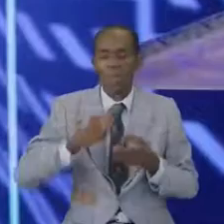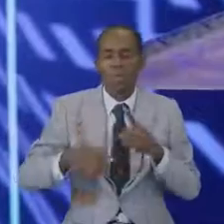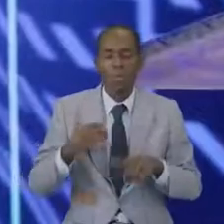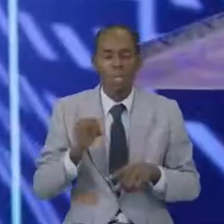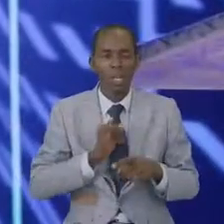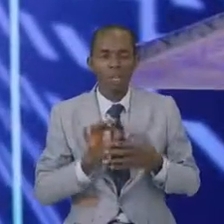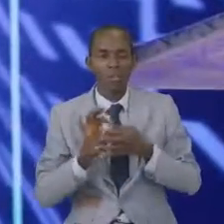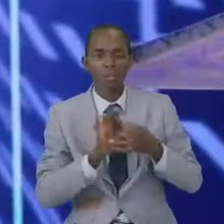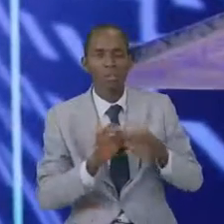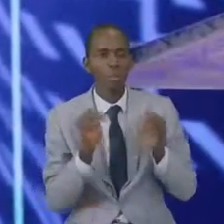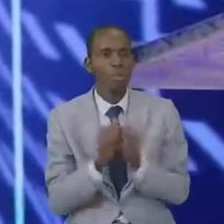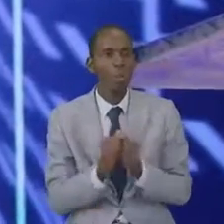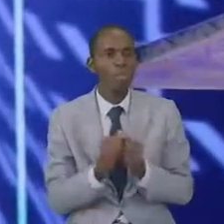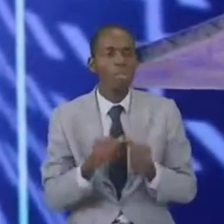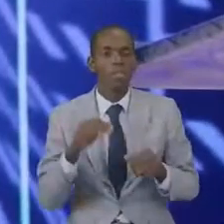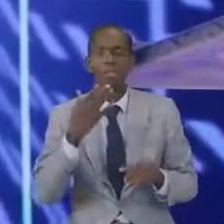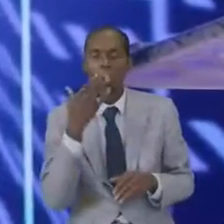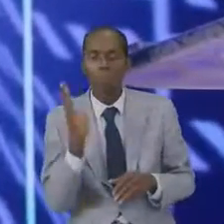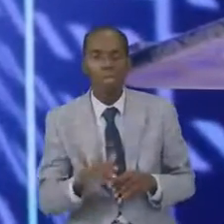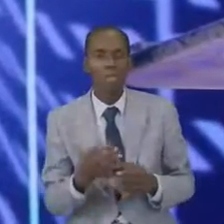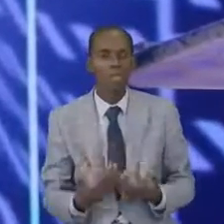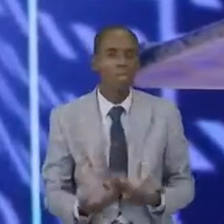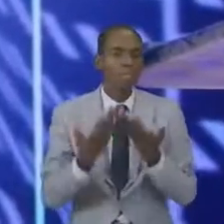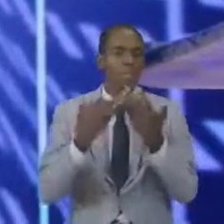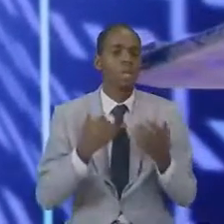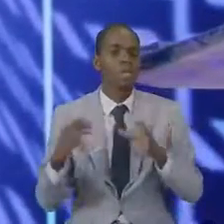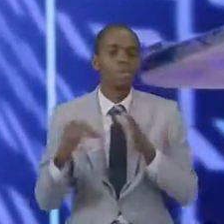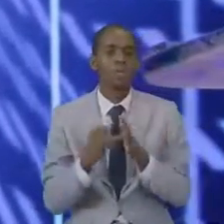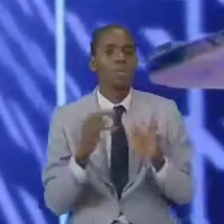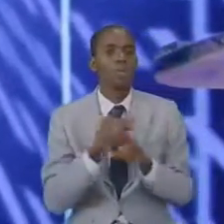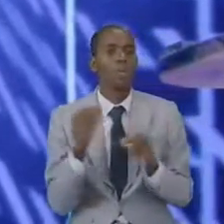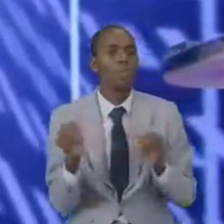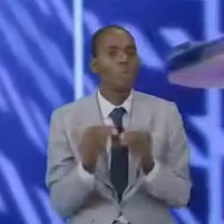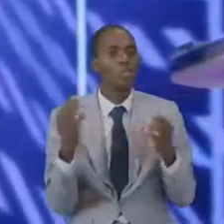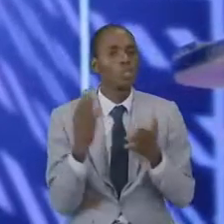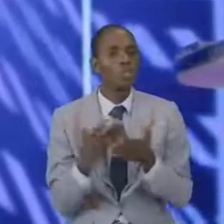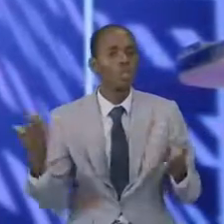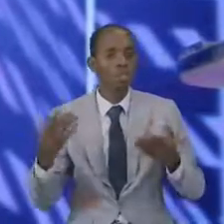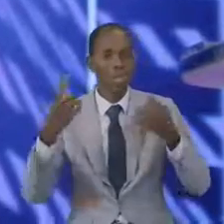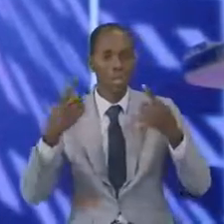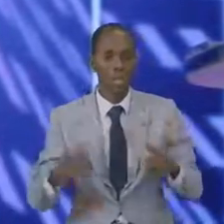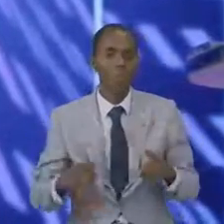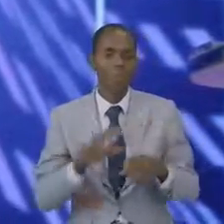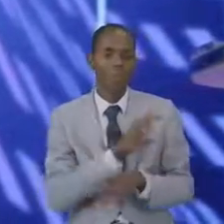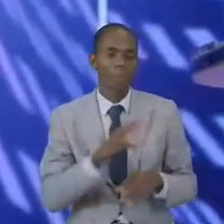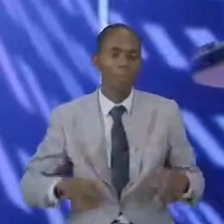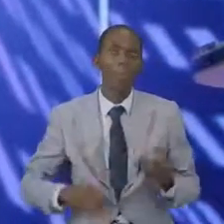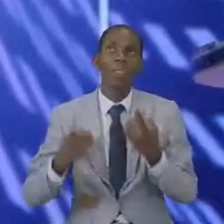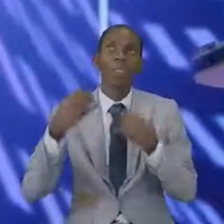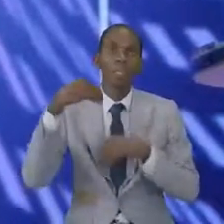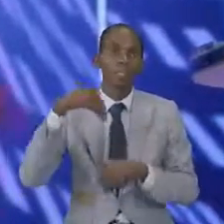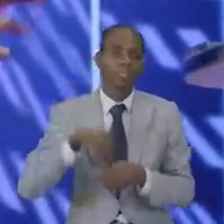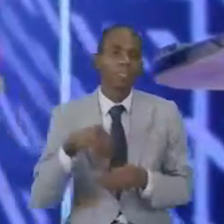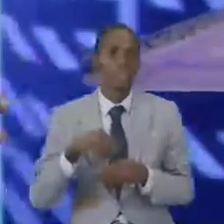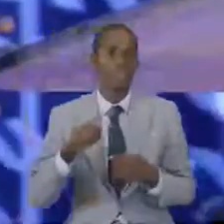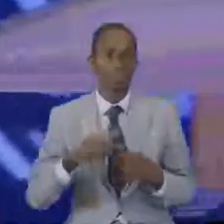clubs de bandit que je rejoignais je ne suis plus dedans quelque chose s'est passé Christ est venu